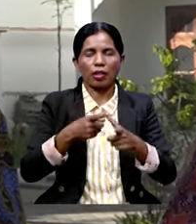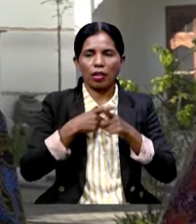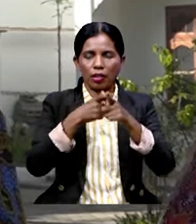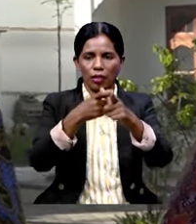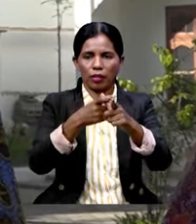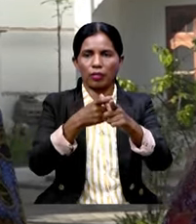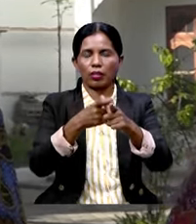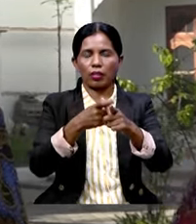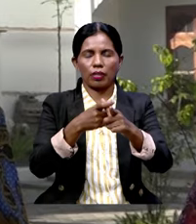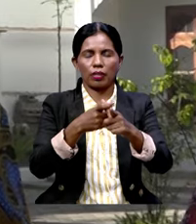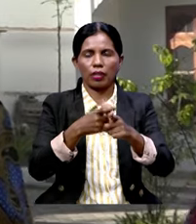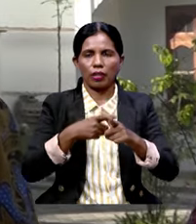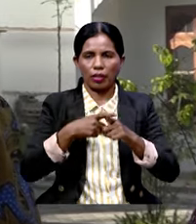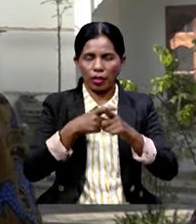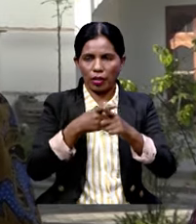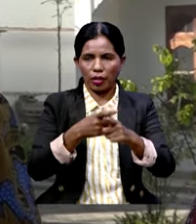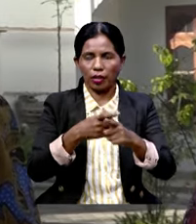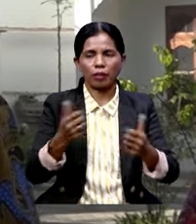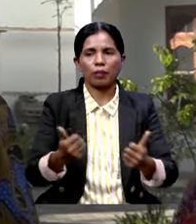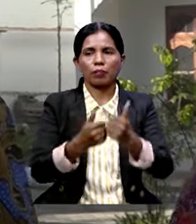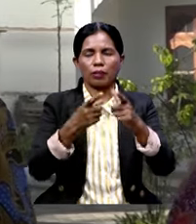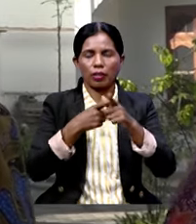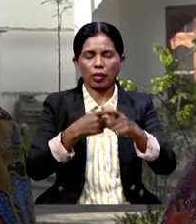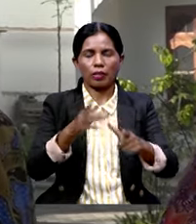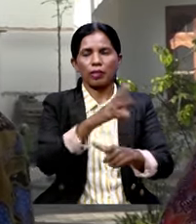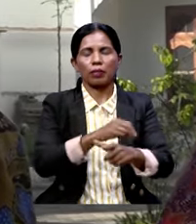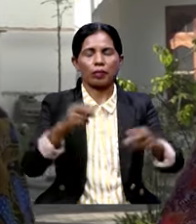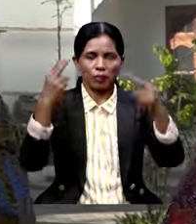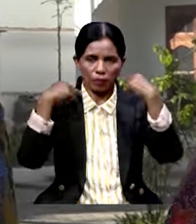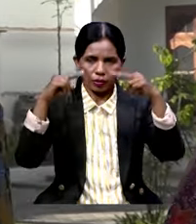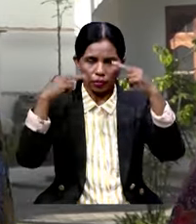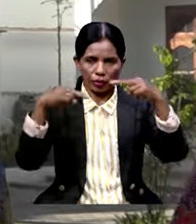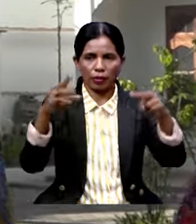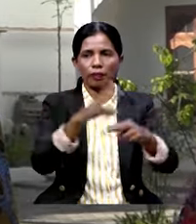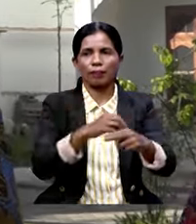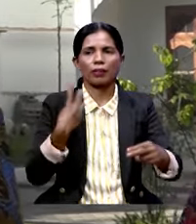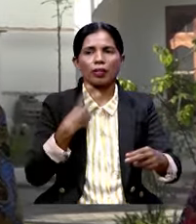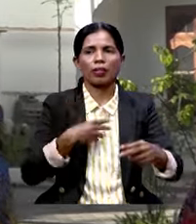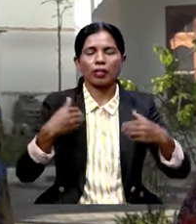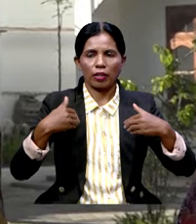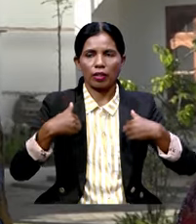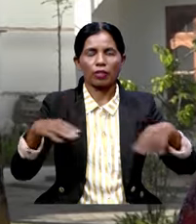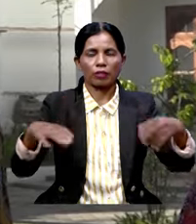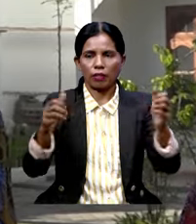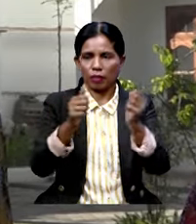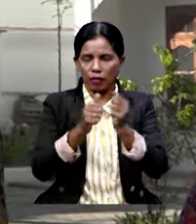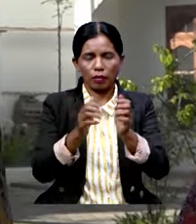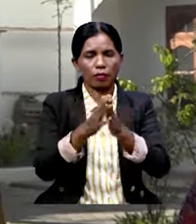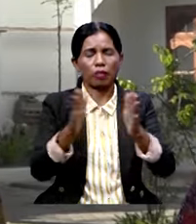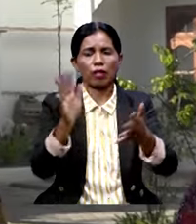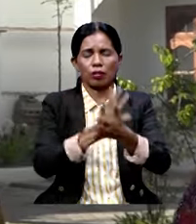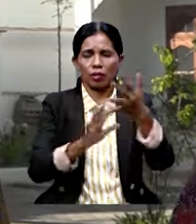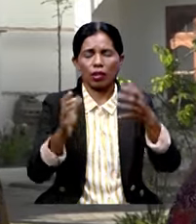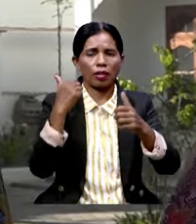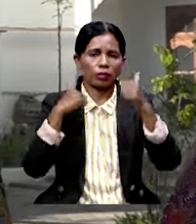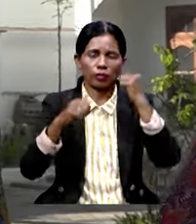dan yang keempat adalah gebiar pentas musik Indonesia dan timorl jadi ada kegiatan besar saya kira dari sini enggak mungkin